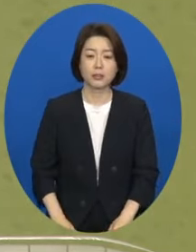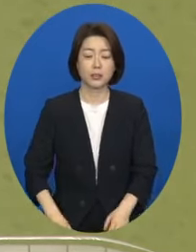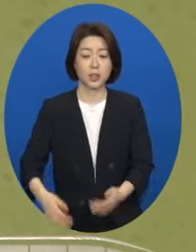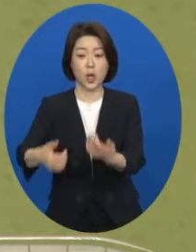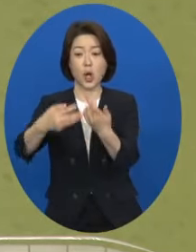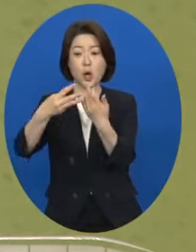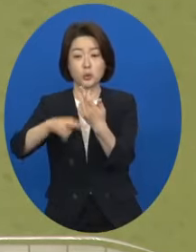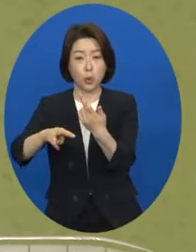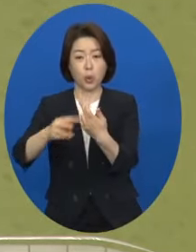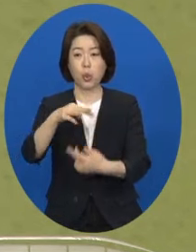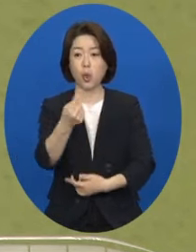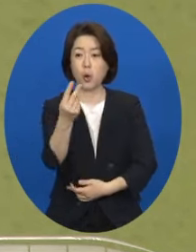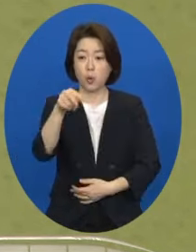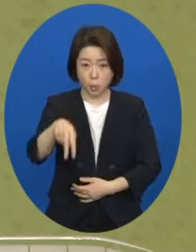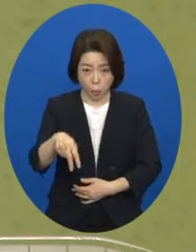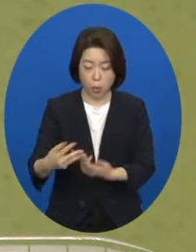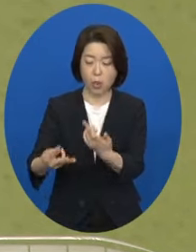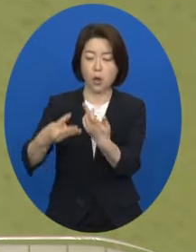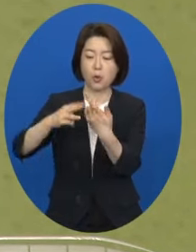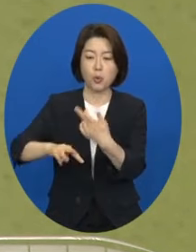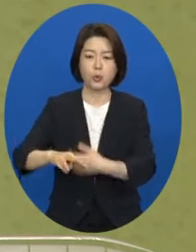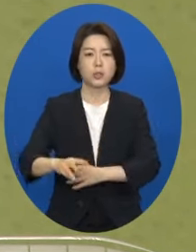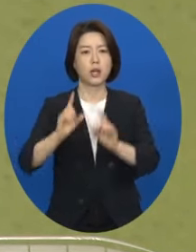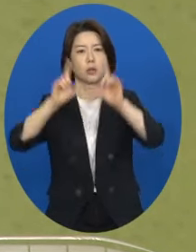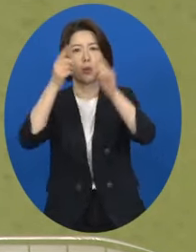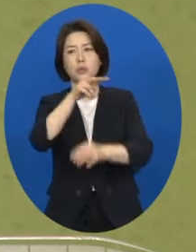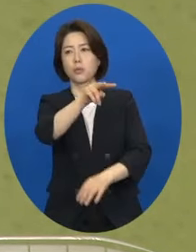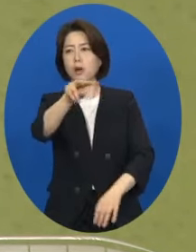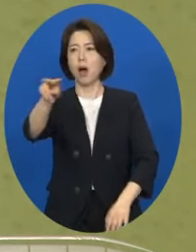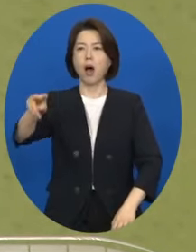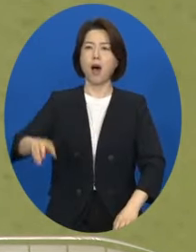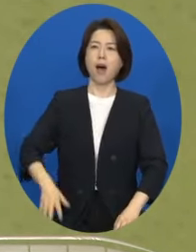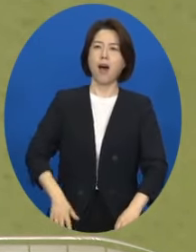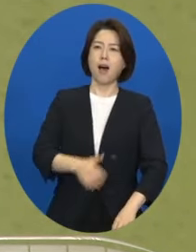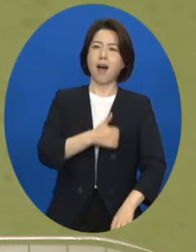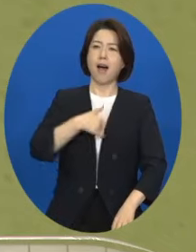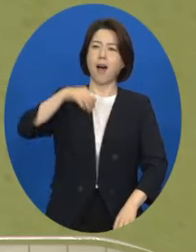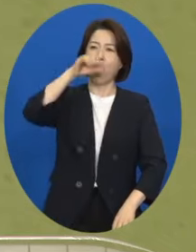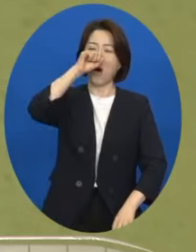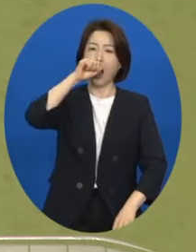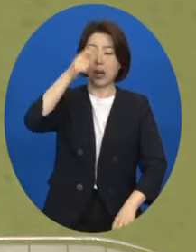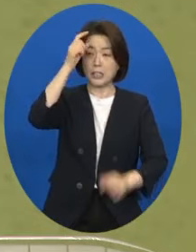너무 풍족해 보이는 거예요. 실제로 그렇게도 했어요. 그래서 기도도 별로 안 해보고